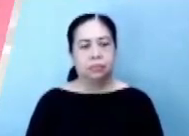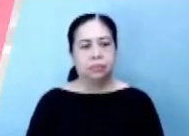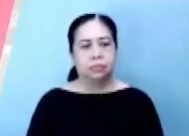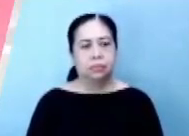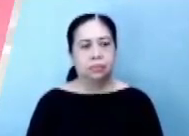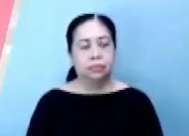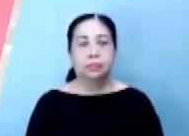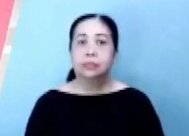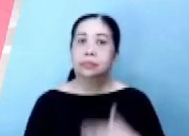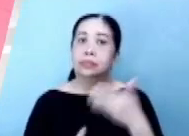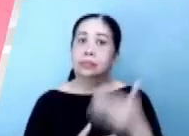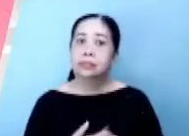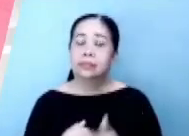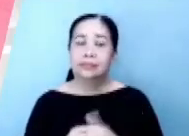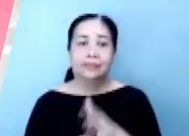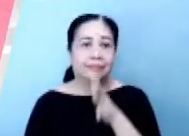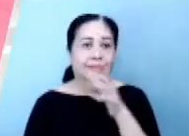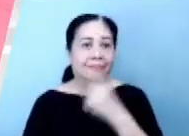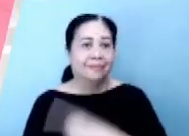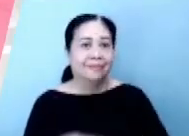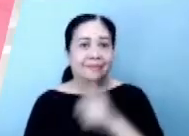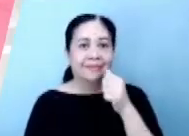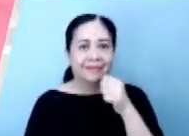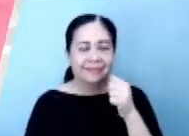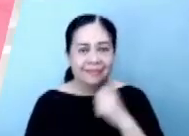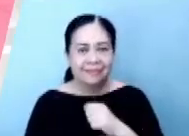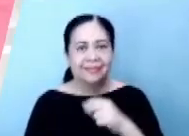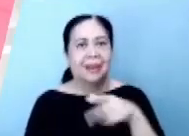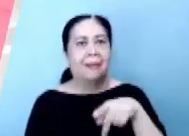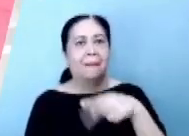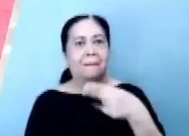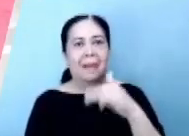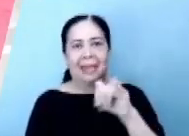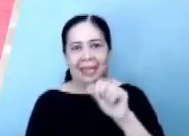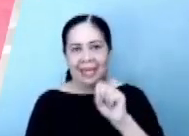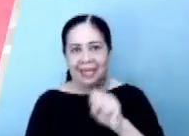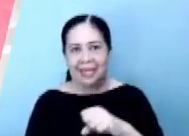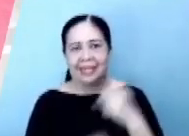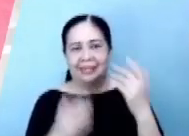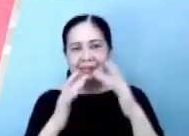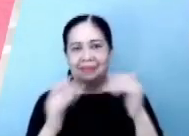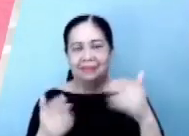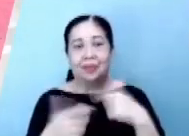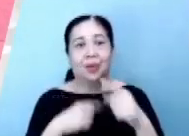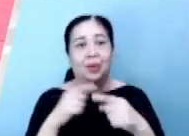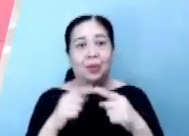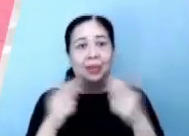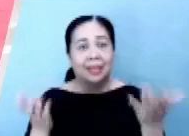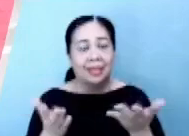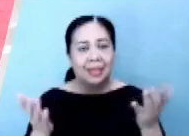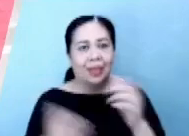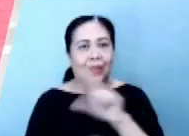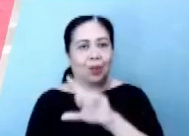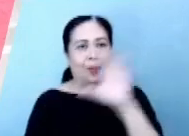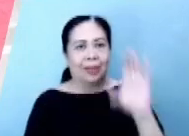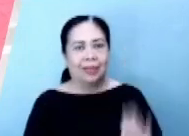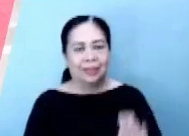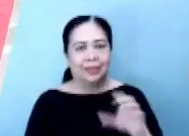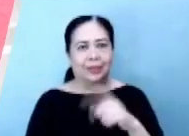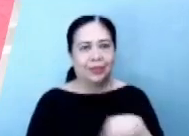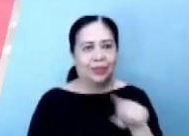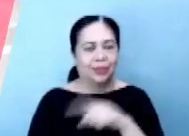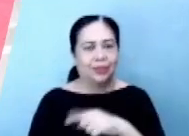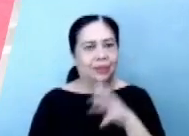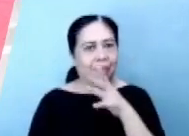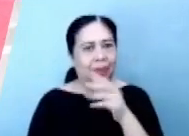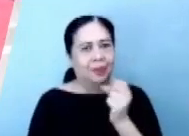Kasunod po ng Mother's Day kahapon, pahiyas naman ang sunod na gugunitain sa Lucban, Quezon. Ang mga nanay roon na gumagawa